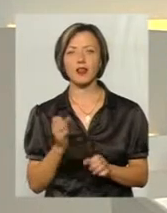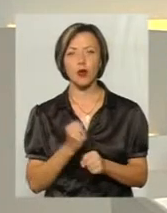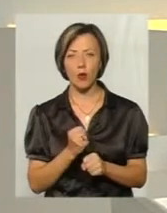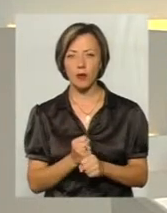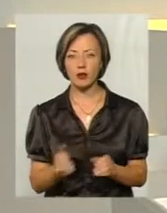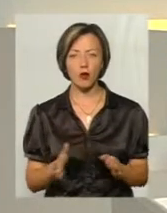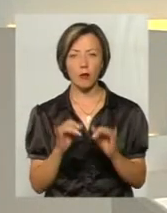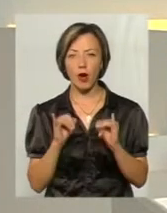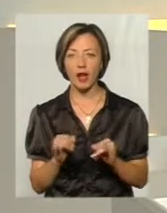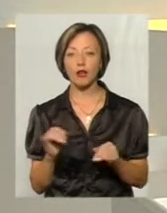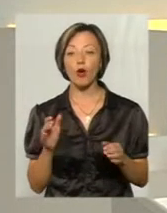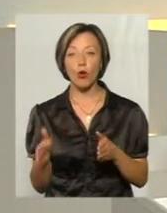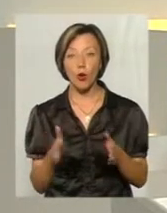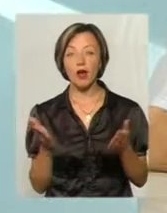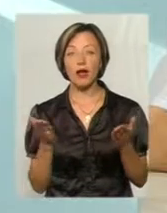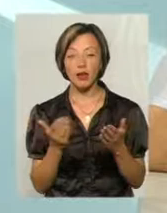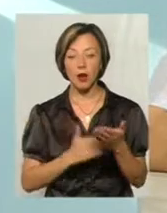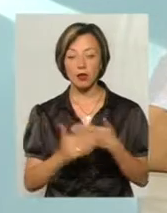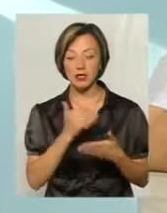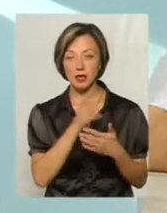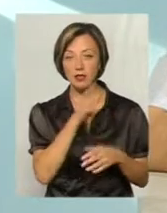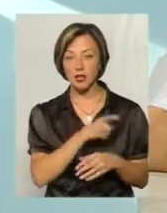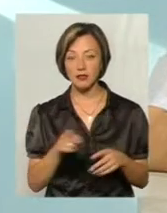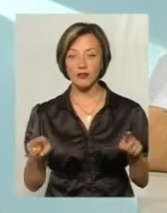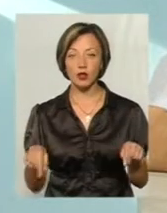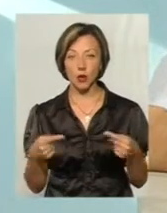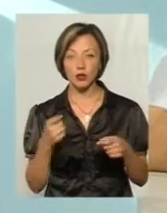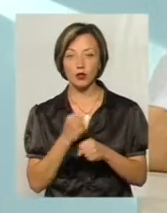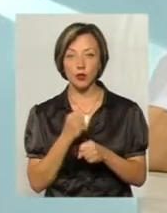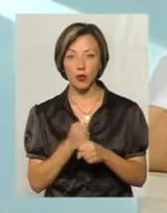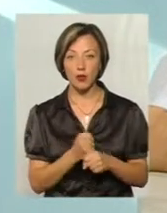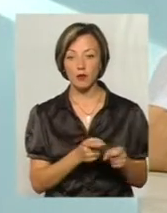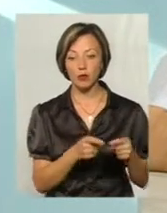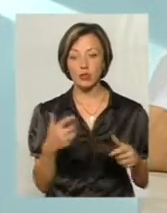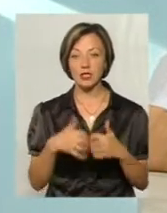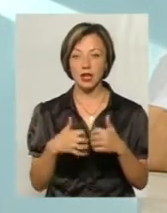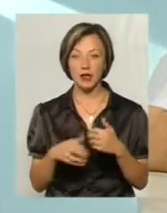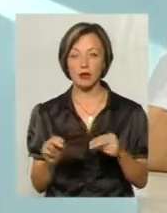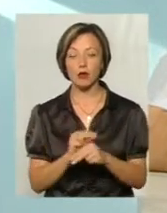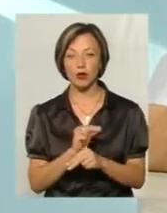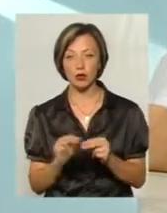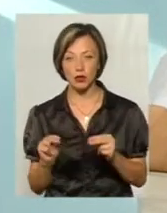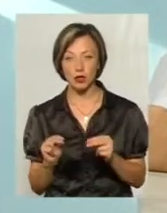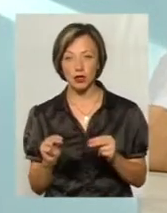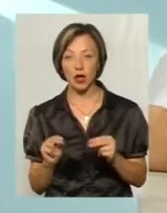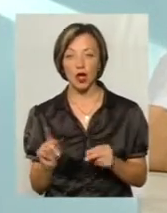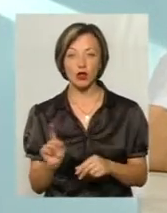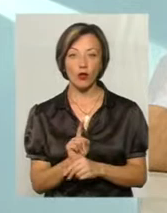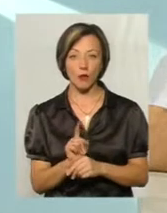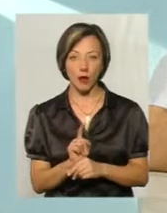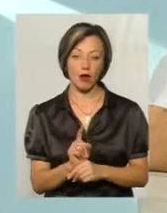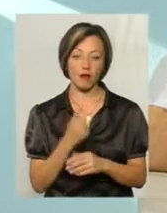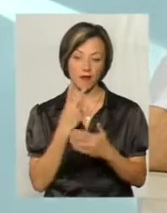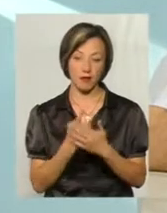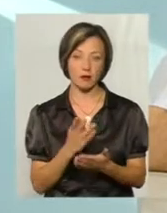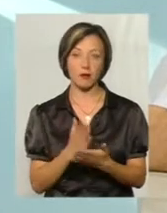дороги погано. Ті дороги, які в останній час відновлені, от зроблений поточний середній ремонт, чи що, вони нормальний вид